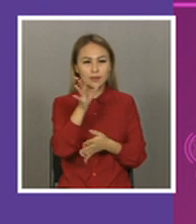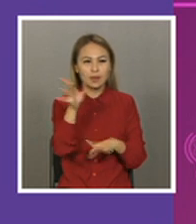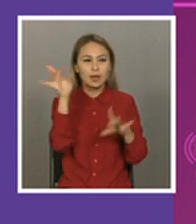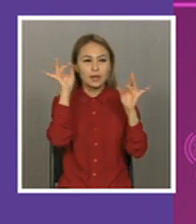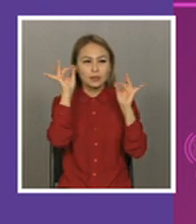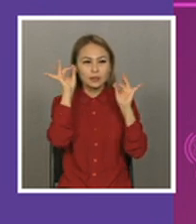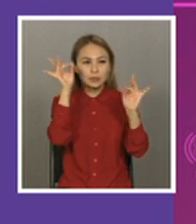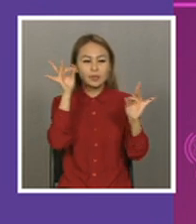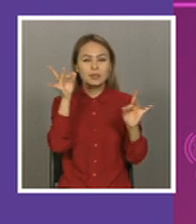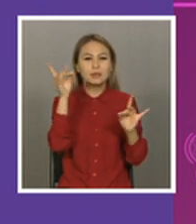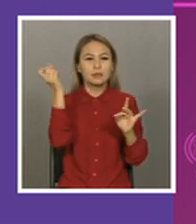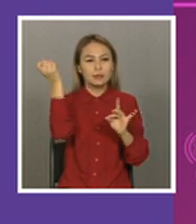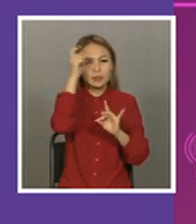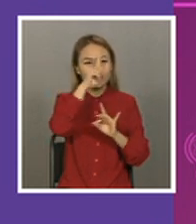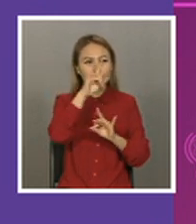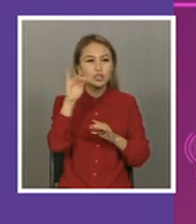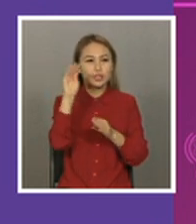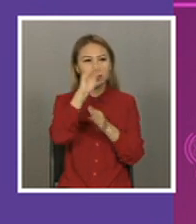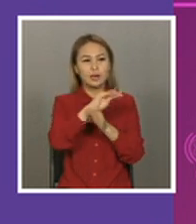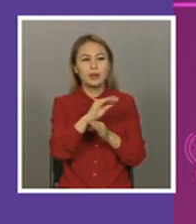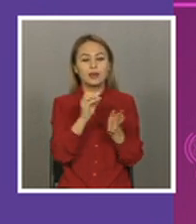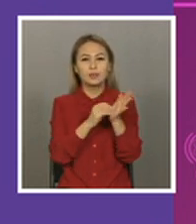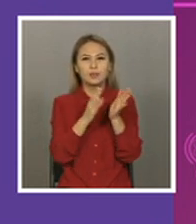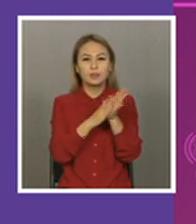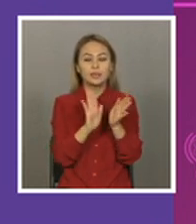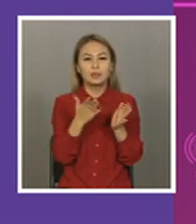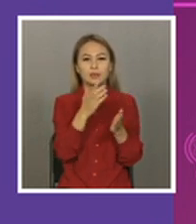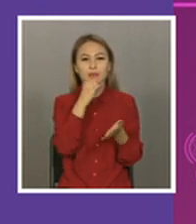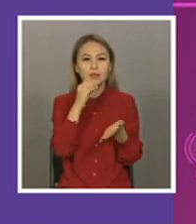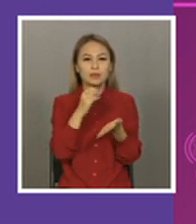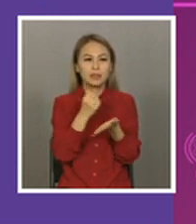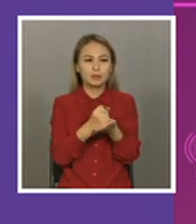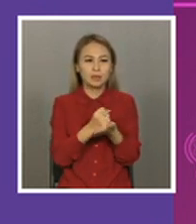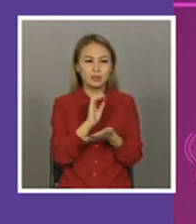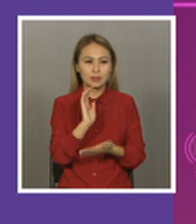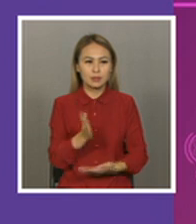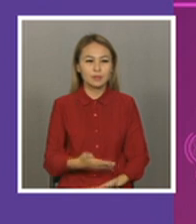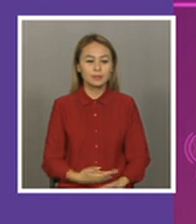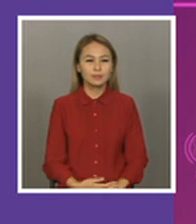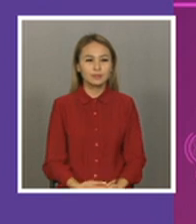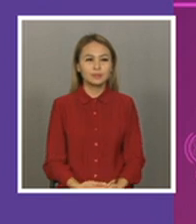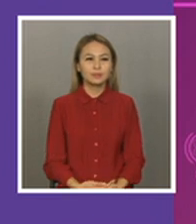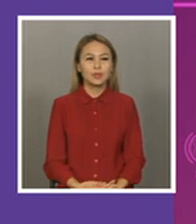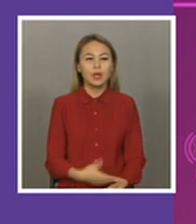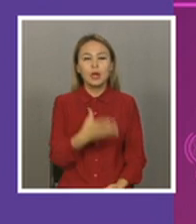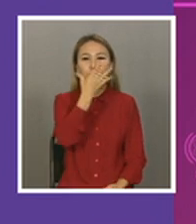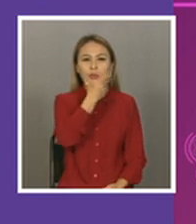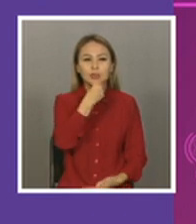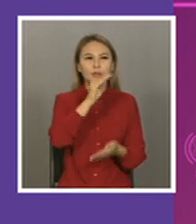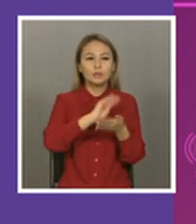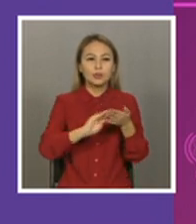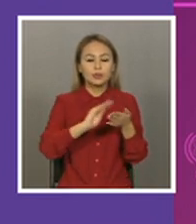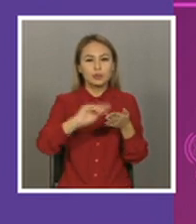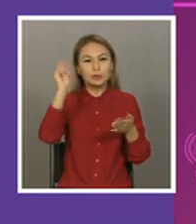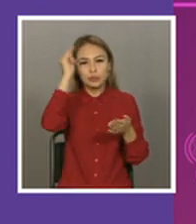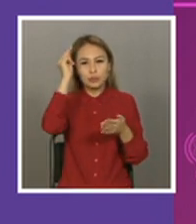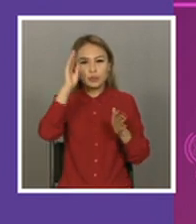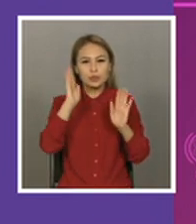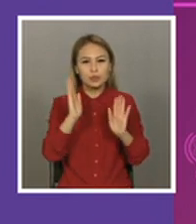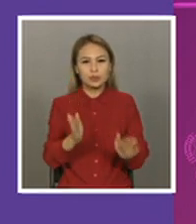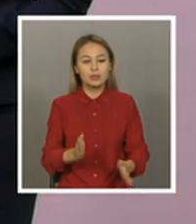анықтайсыңдар. Дыбысты танисыңдар және оны әріппен таңбалайсыңдар. Көркем жазуды